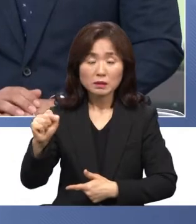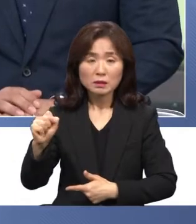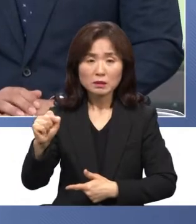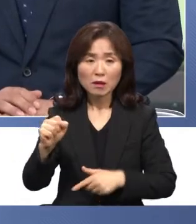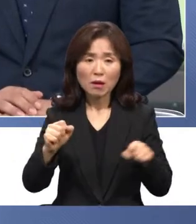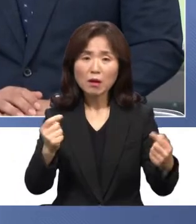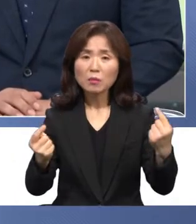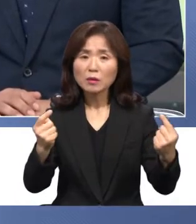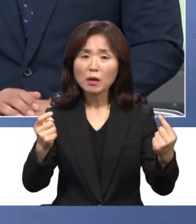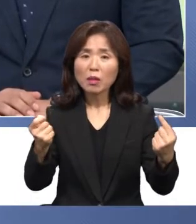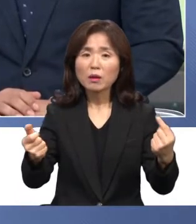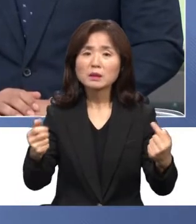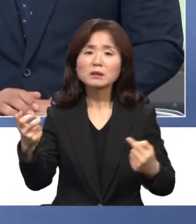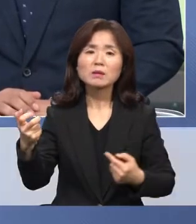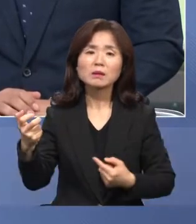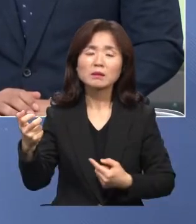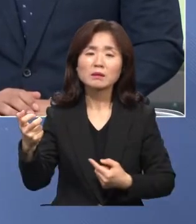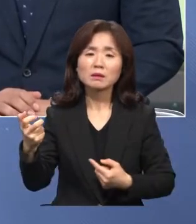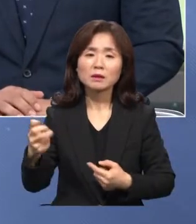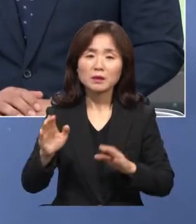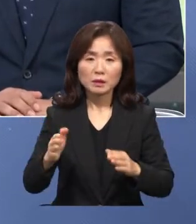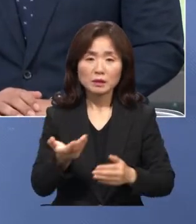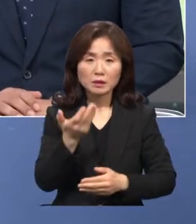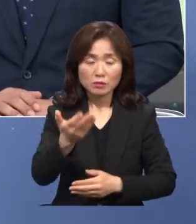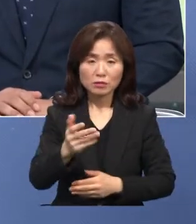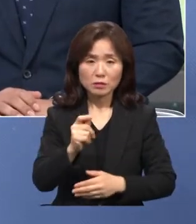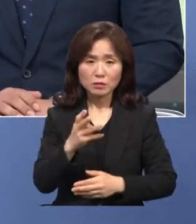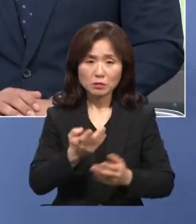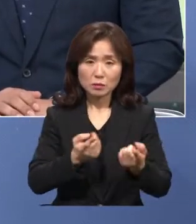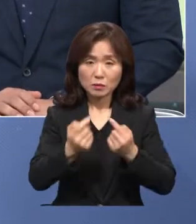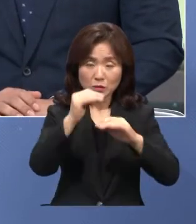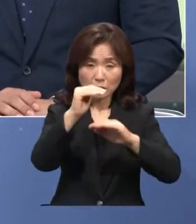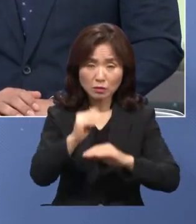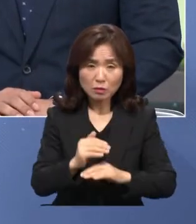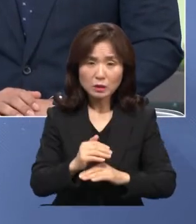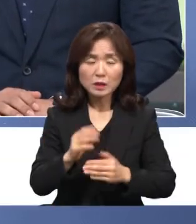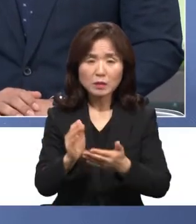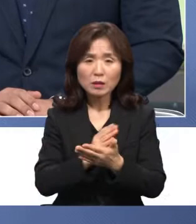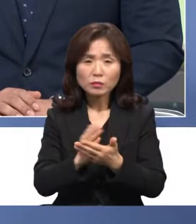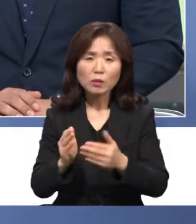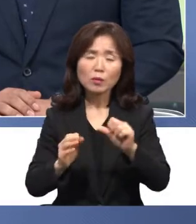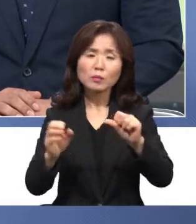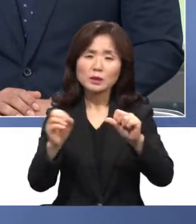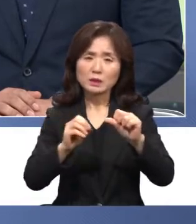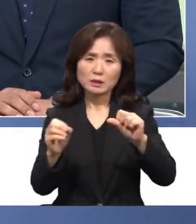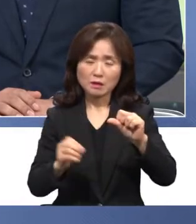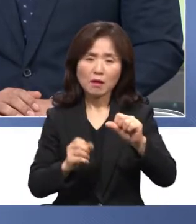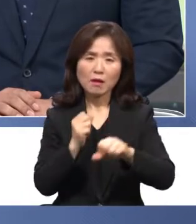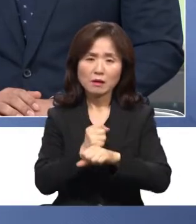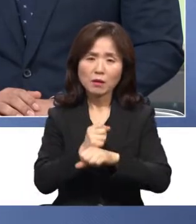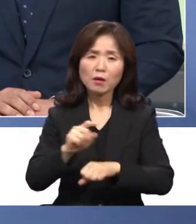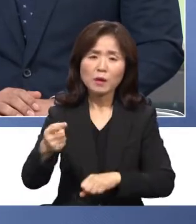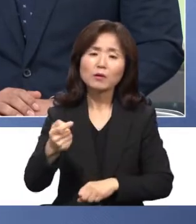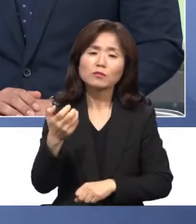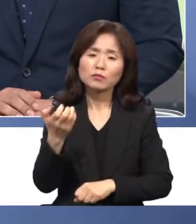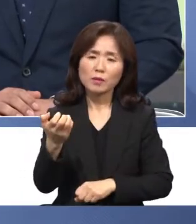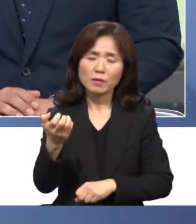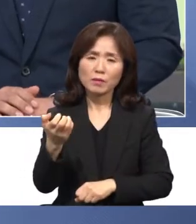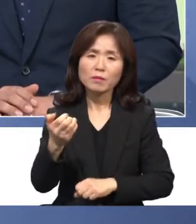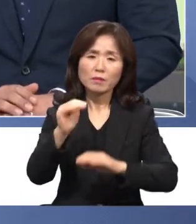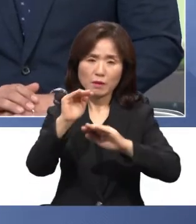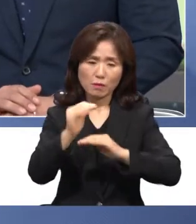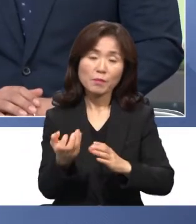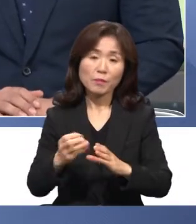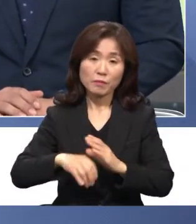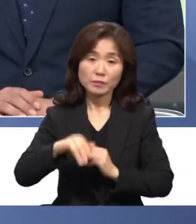낮은 x 입니다 이번에 제출된 kbs 조정 안에서는 2배 분류를 5% 로 올려서 190 원 으로 하겠다는 내용이